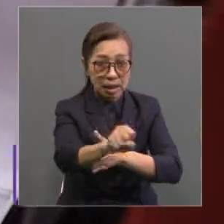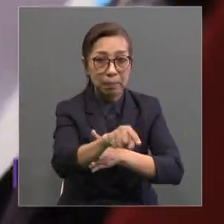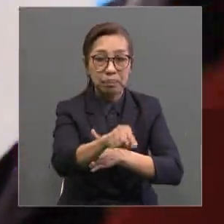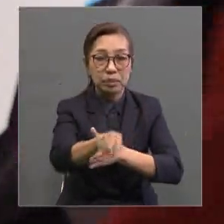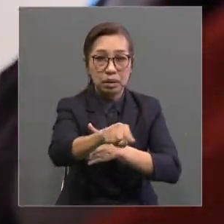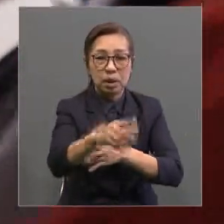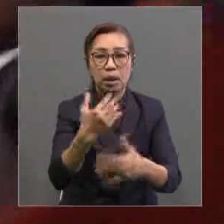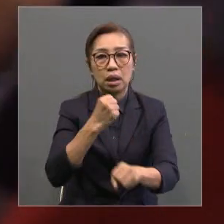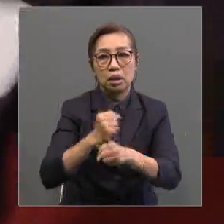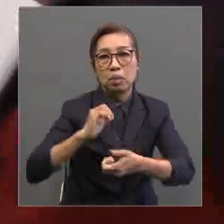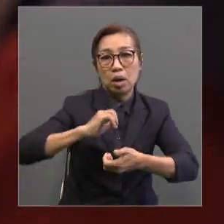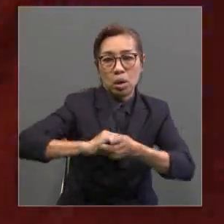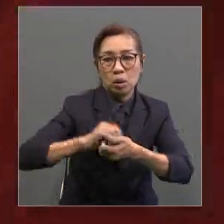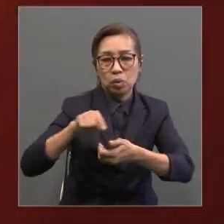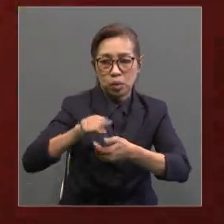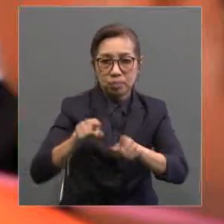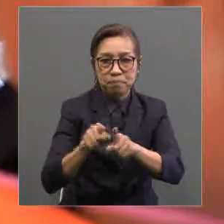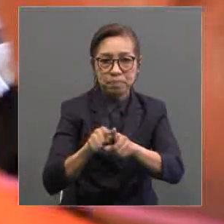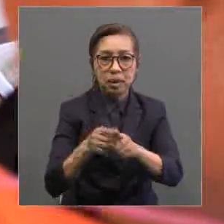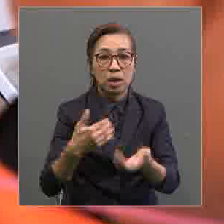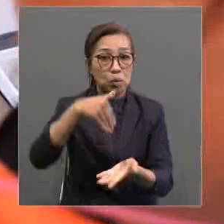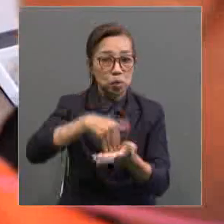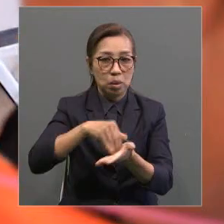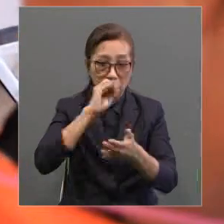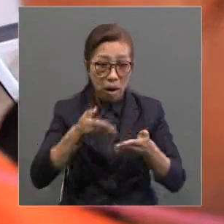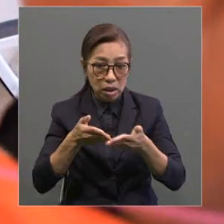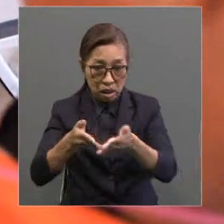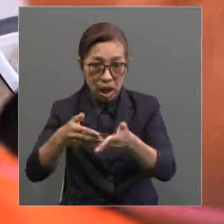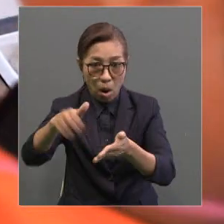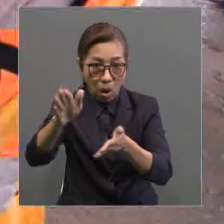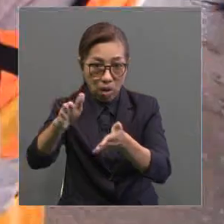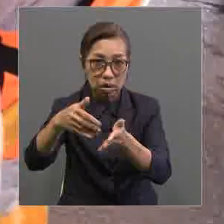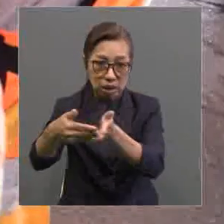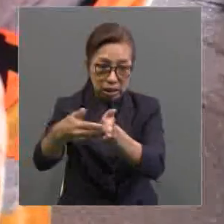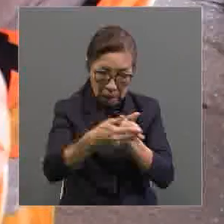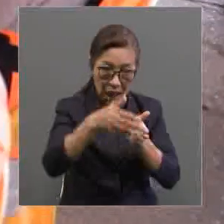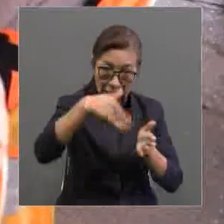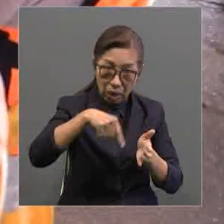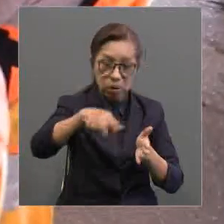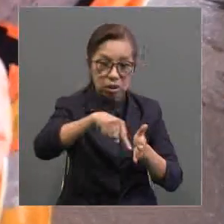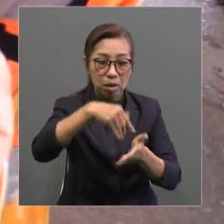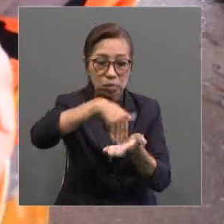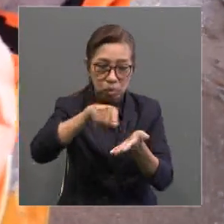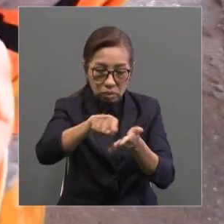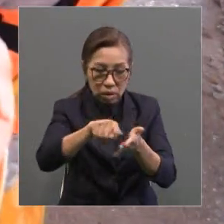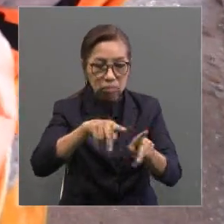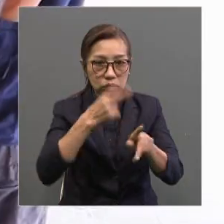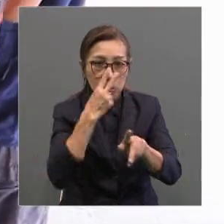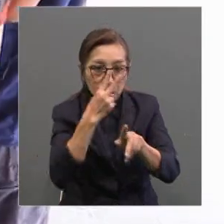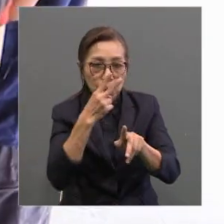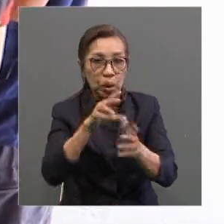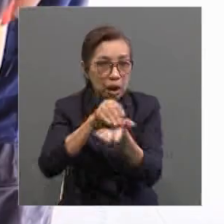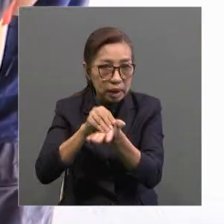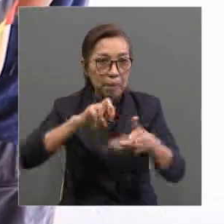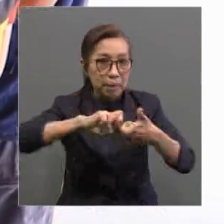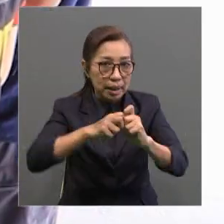การทำงานร่วมกับศูนย์ควบคุมการแจ้งเรือเข้าออกหรือศูนย์ไปโป้สงขลาเพื่อขับเคลื่อนการแก้ไขปัญหาการทำประมงต